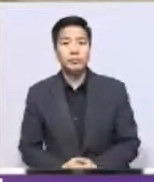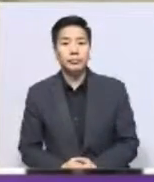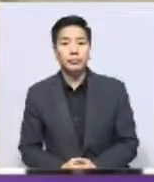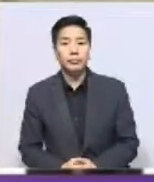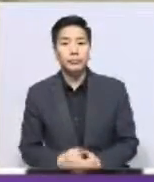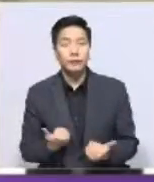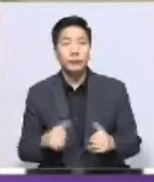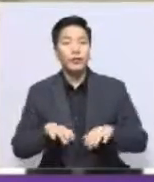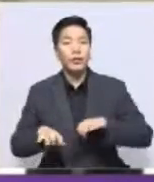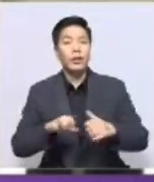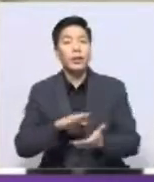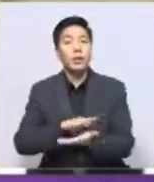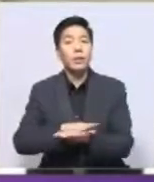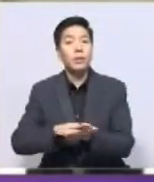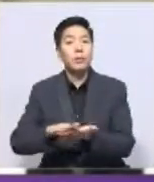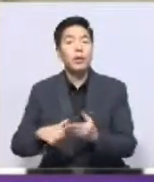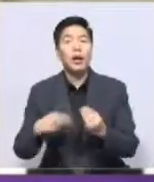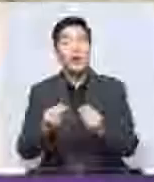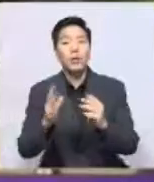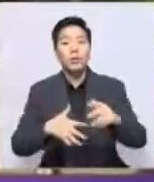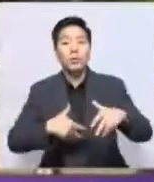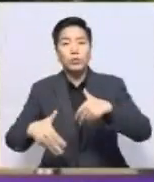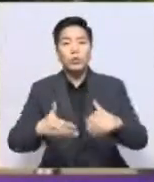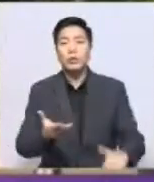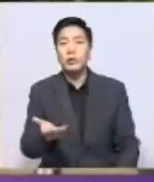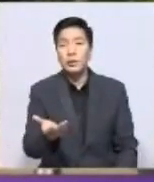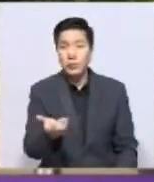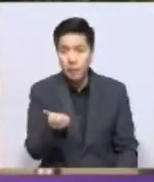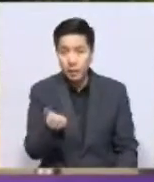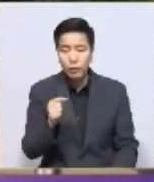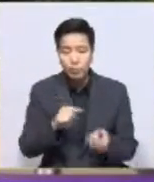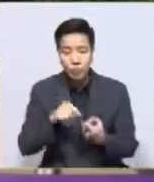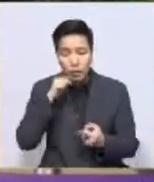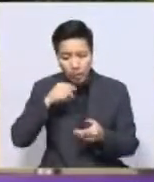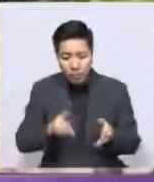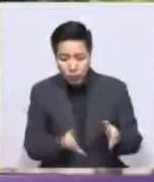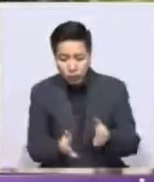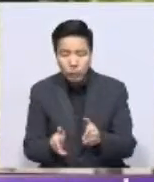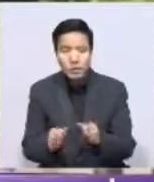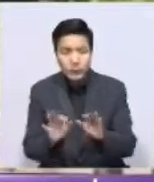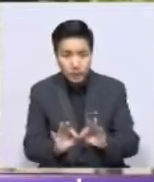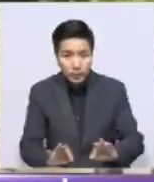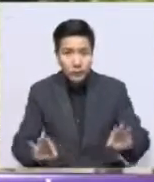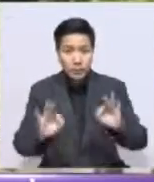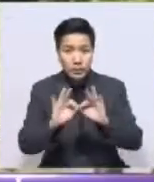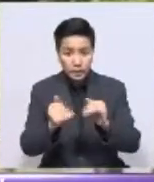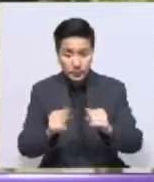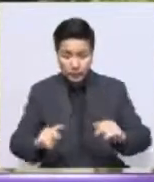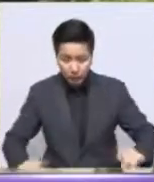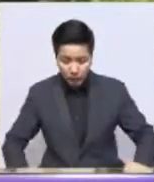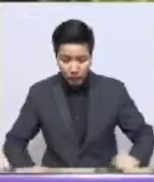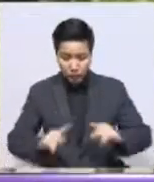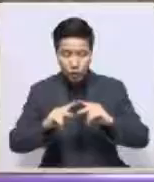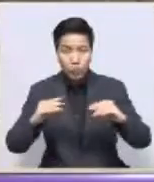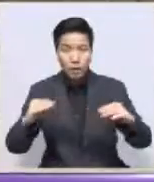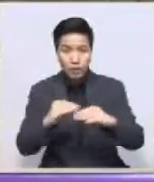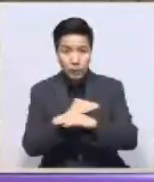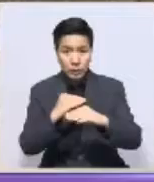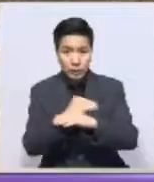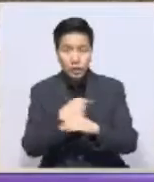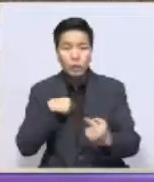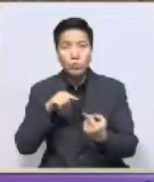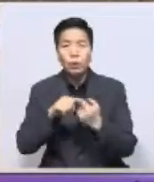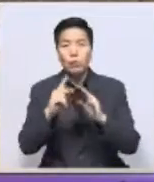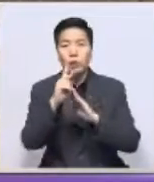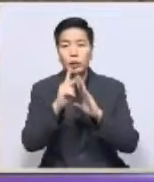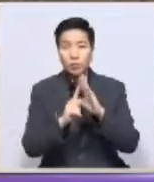อกจากการจัดระเบียบเพื่อให้ประชาชนได้ใช้ประโยชน์จากลำน้ำได้อย่างยั่งยืนแล้วกระทรวงคมนาคมยังกำลังเสนอร่างกฎก